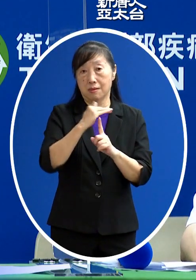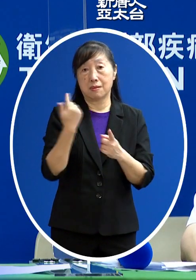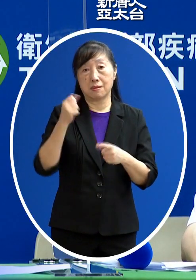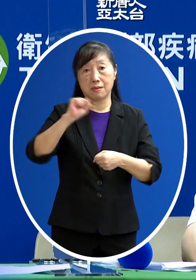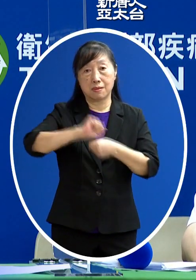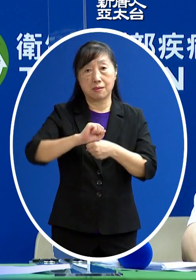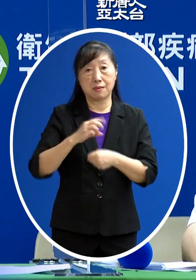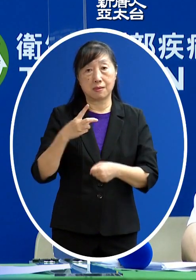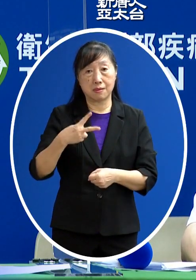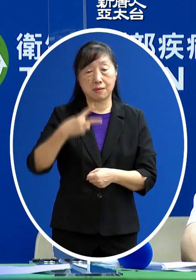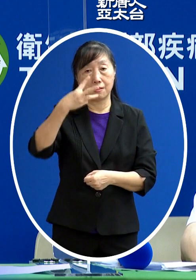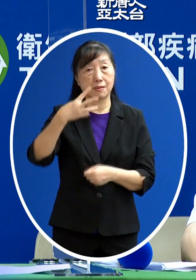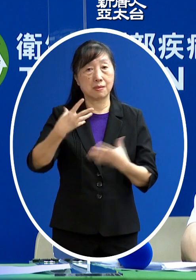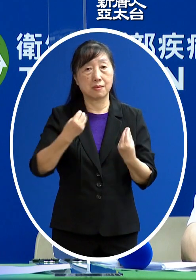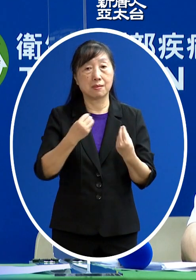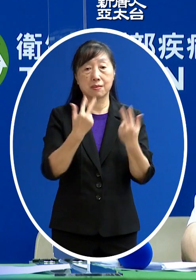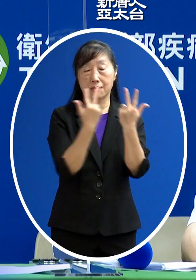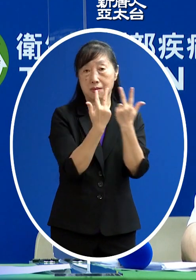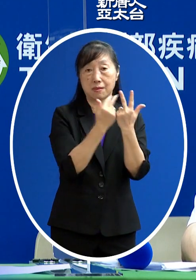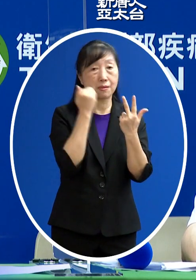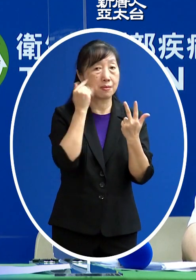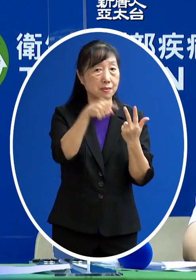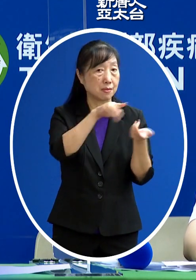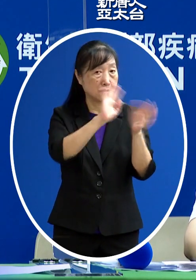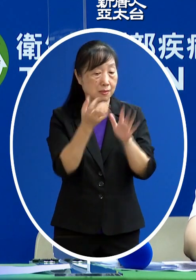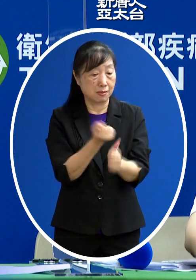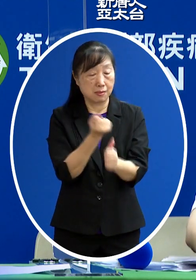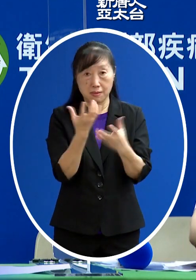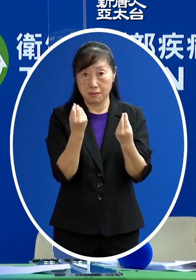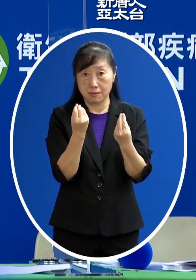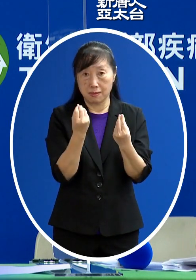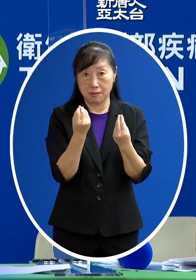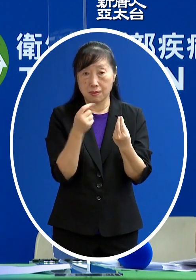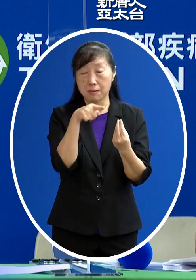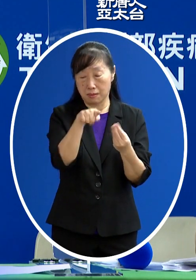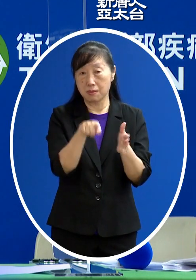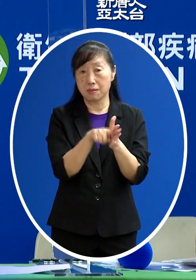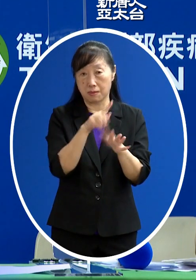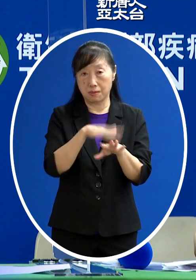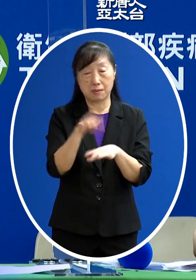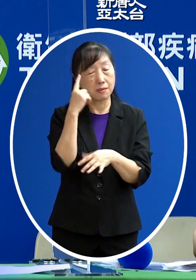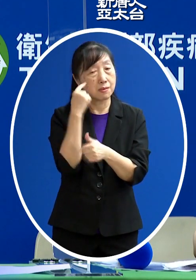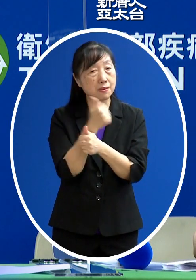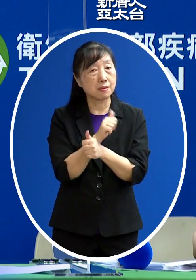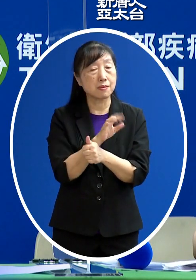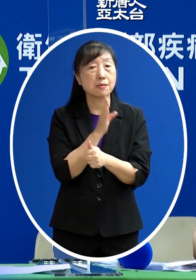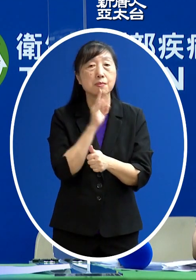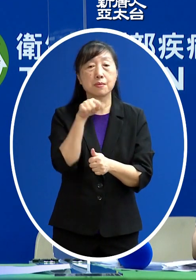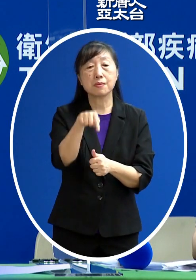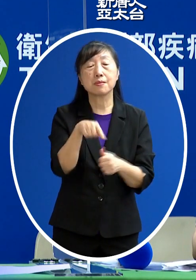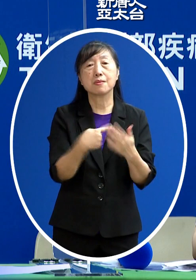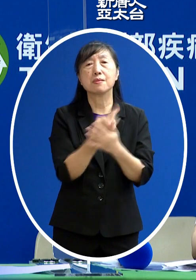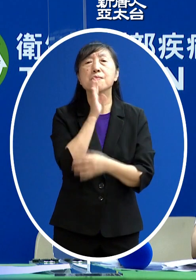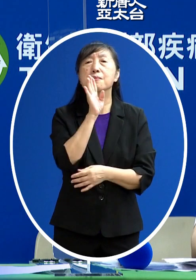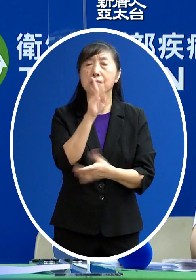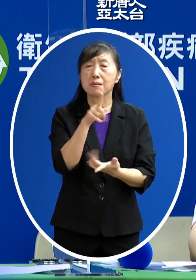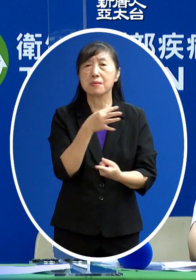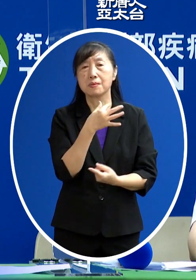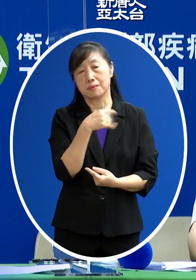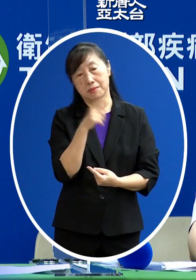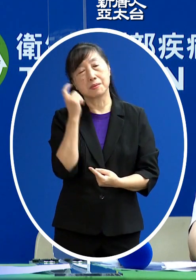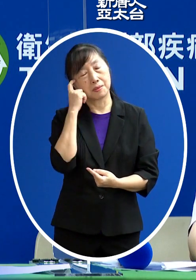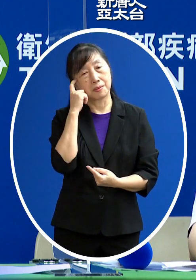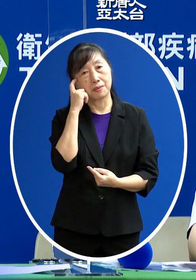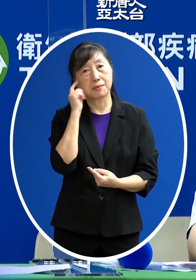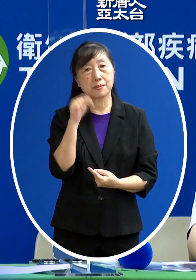然新北的疫情如果没有控制住，那当然是有这样的一个考虑，不过这都是一个假设的情况，那